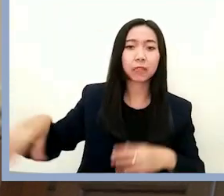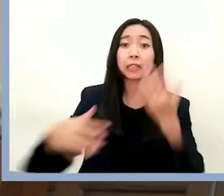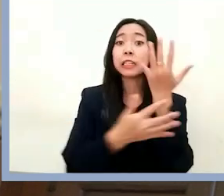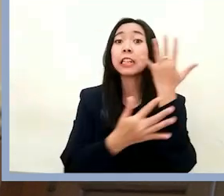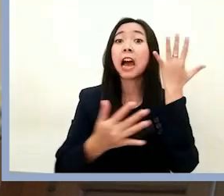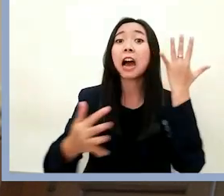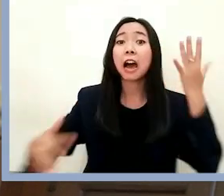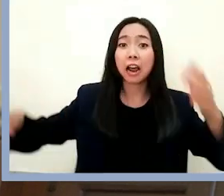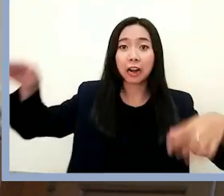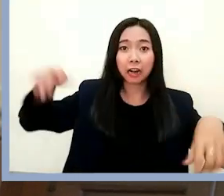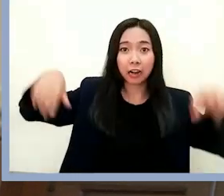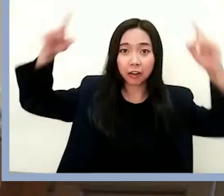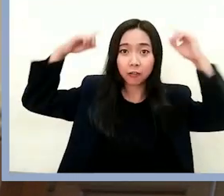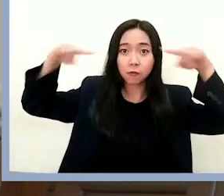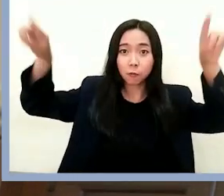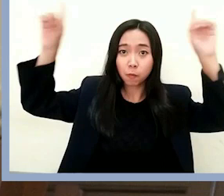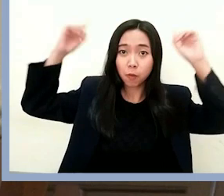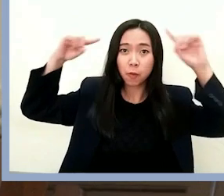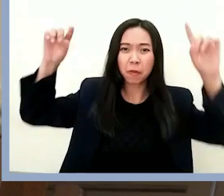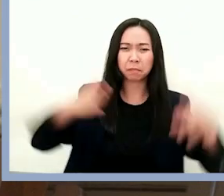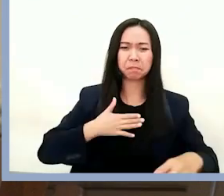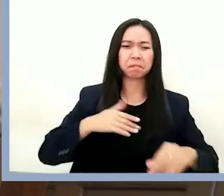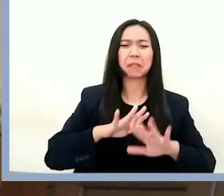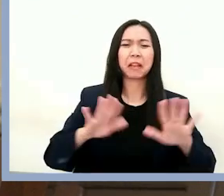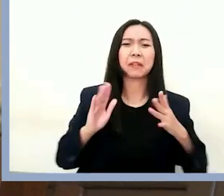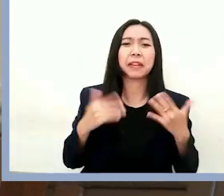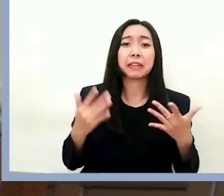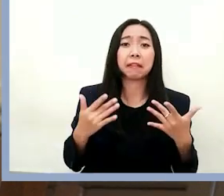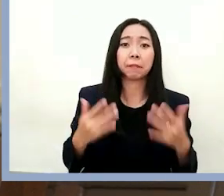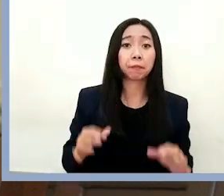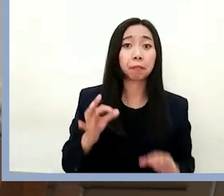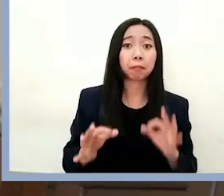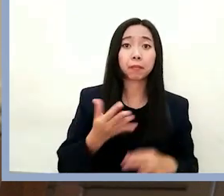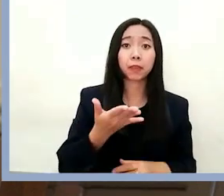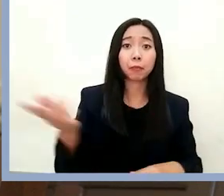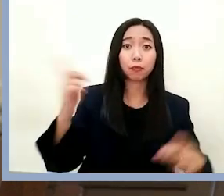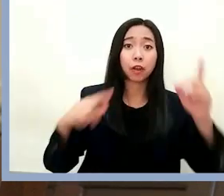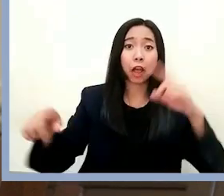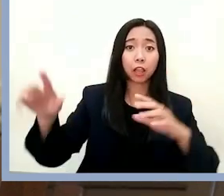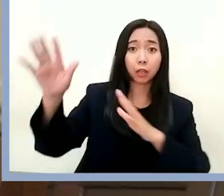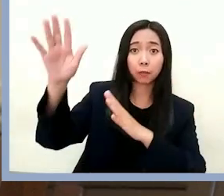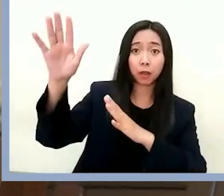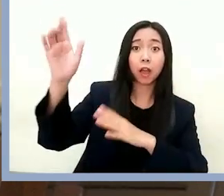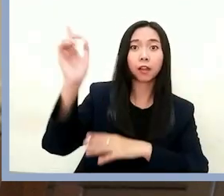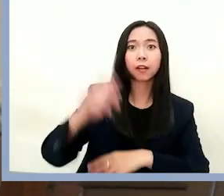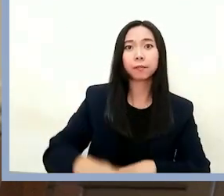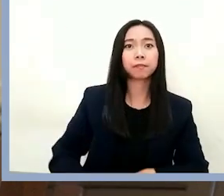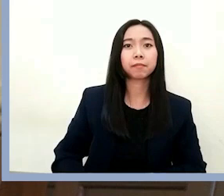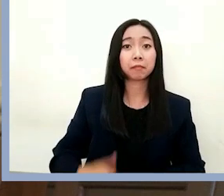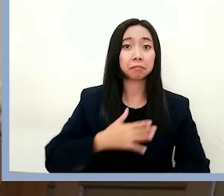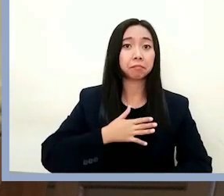dan domba-domba dan kambing jantan tidak kusukai apabila kamu datang untuk menghadap di hari